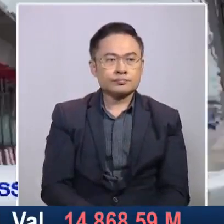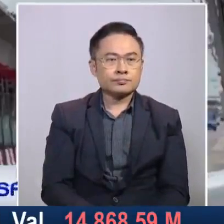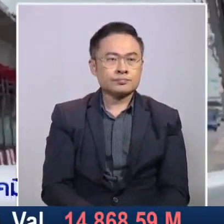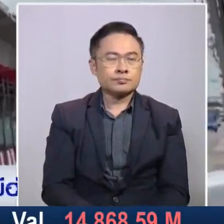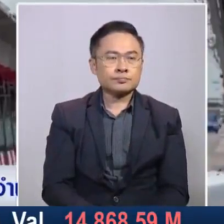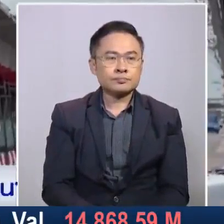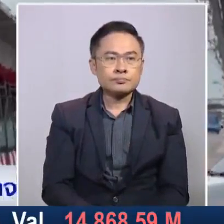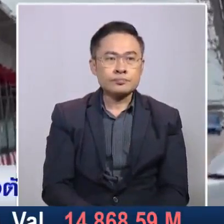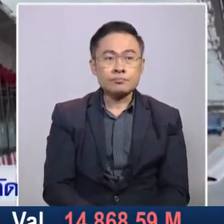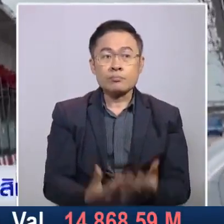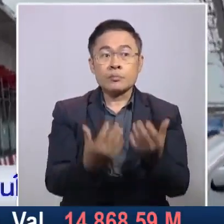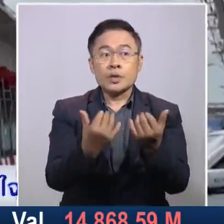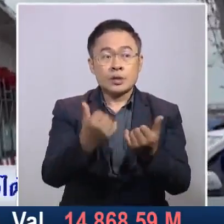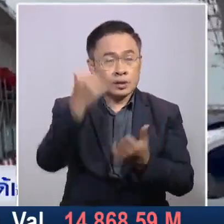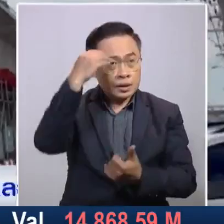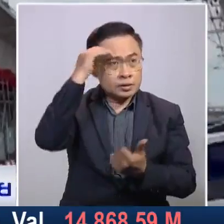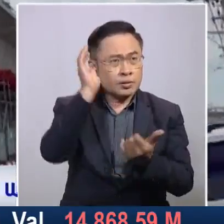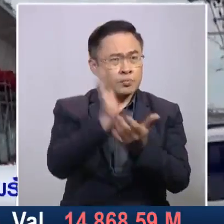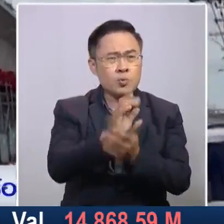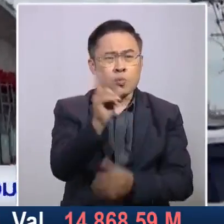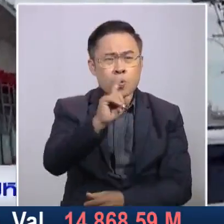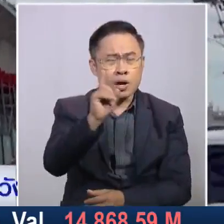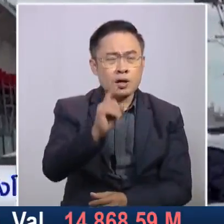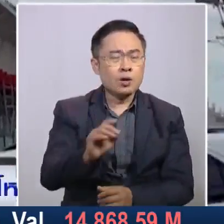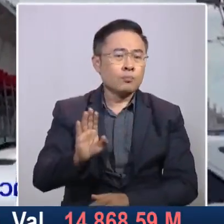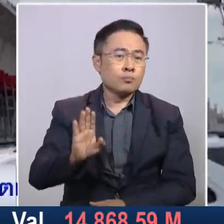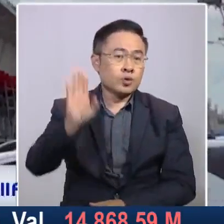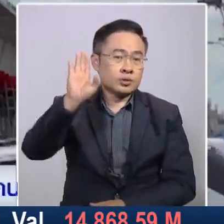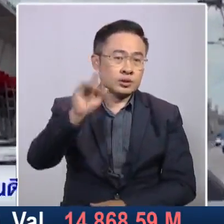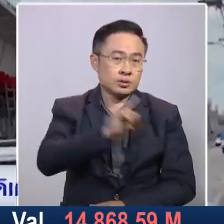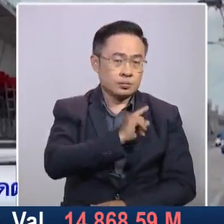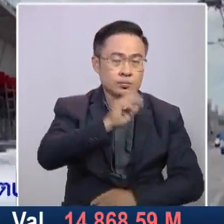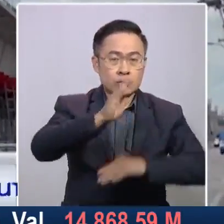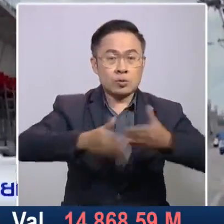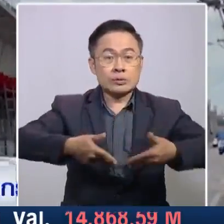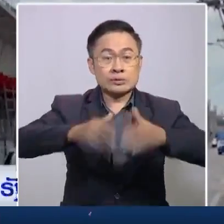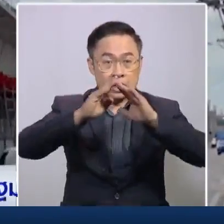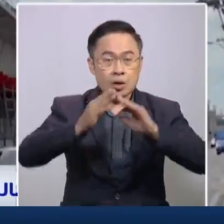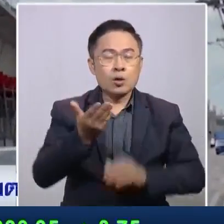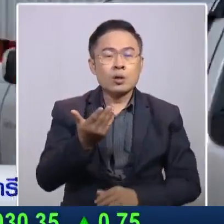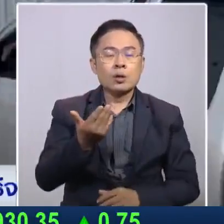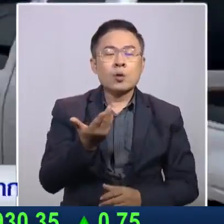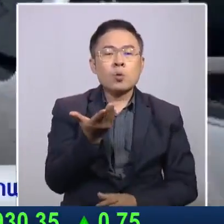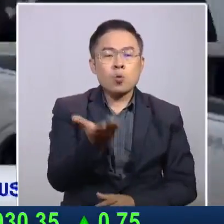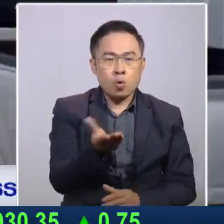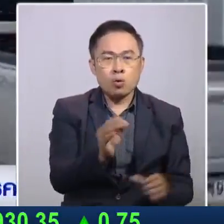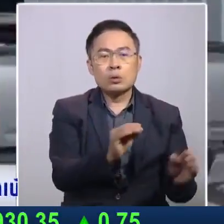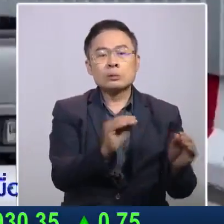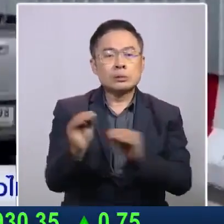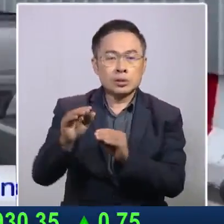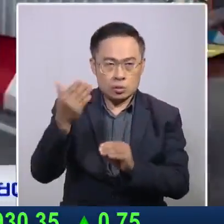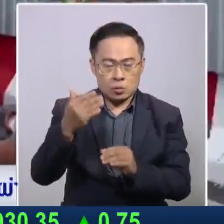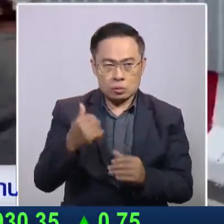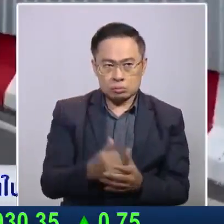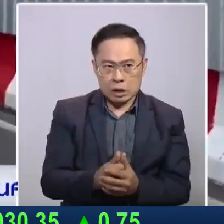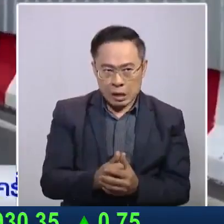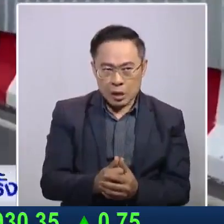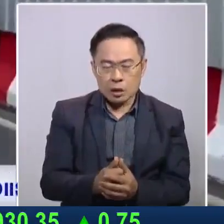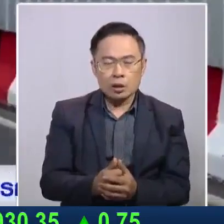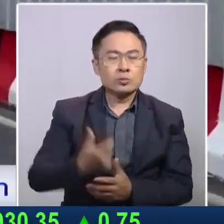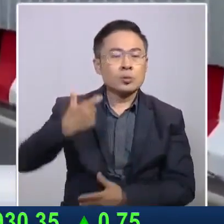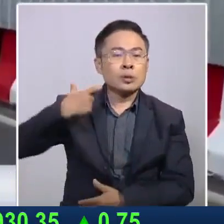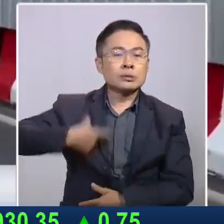โดยล่าสุดพนักงานสอบสวนแจ้งว่า 1ในบริษัทผู้รับเหมาโครงการก่อสร้างแห่งนี้นะคะได้ส่ง